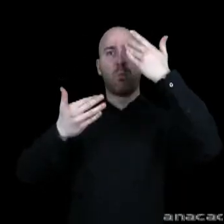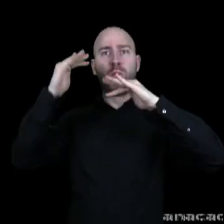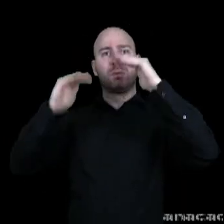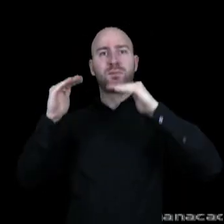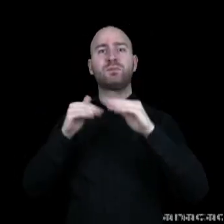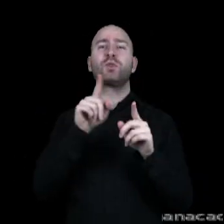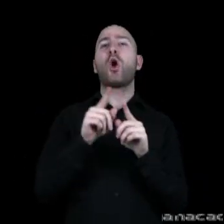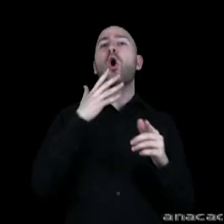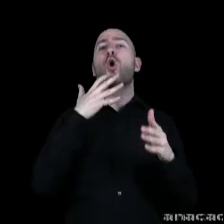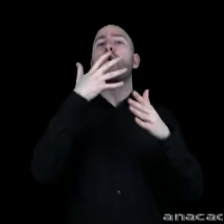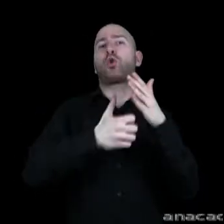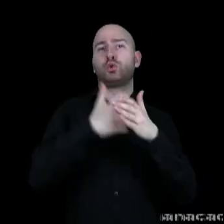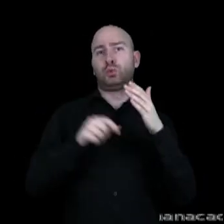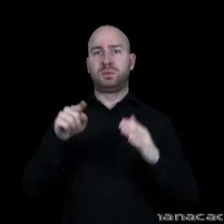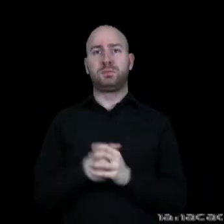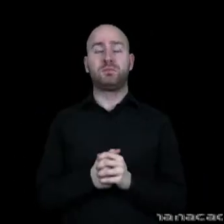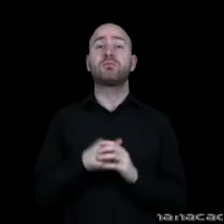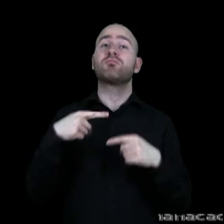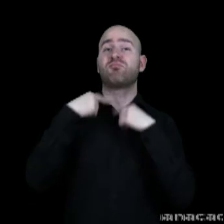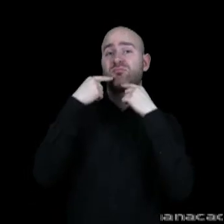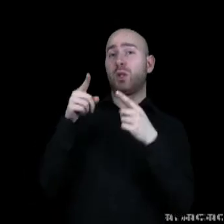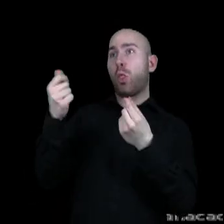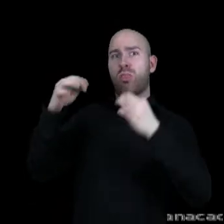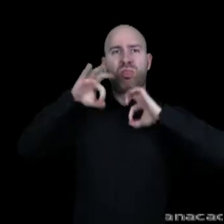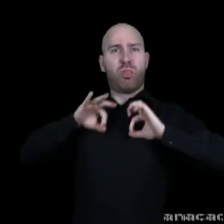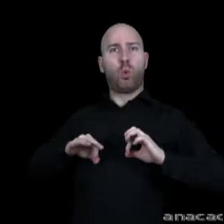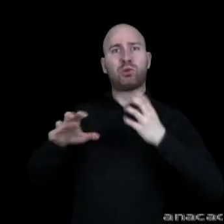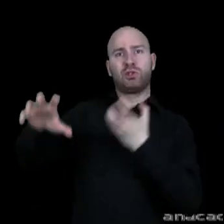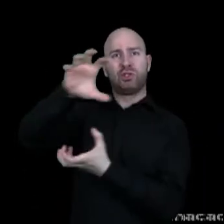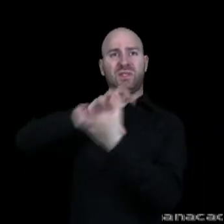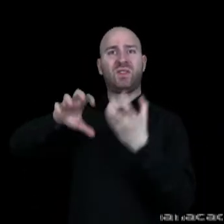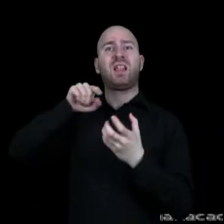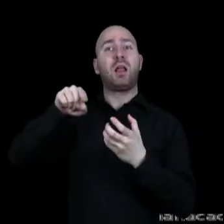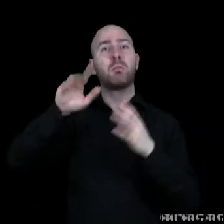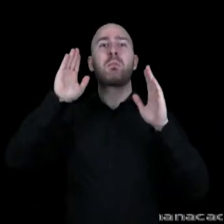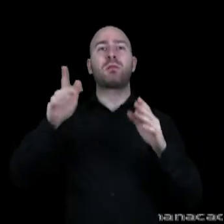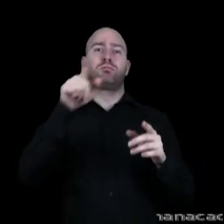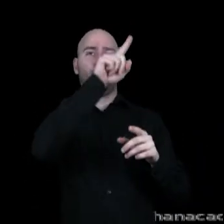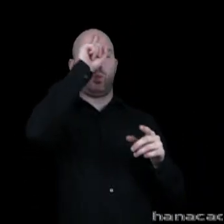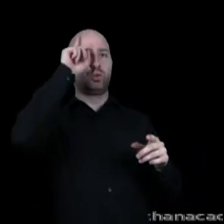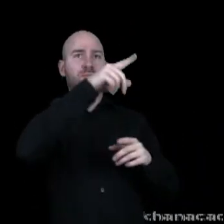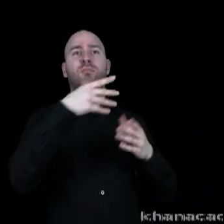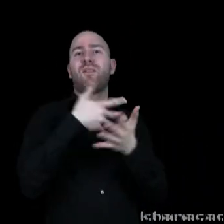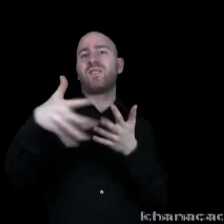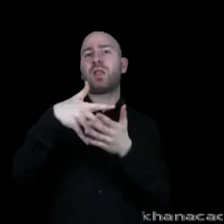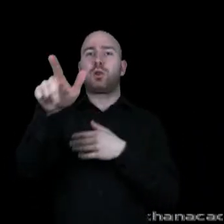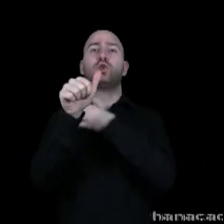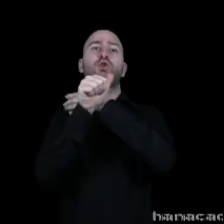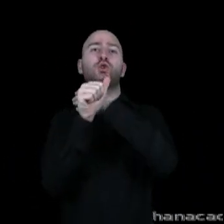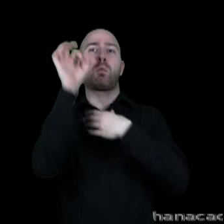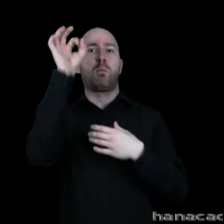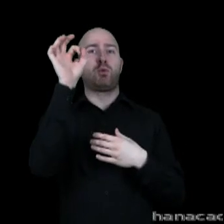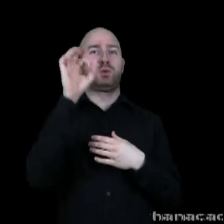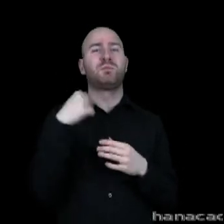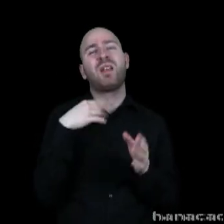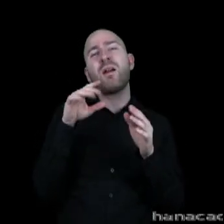pomiaru aktywności w naszej gospodarce. To jest konsumpcja autonomiczna. Powiedzmy, że jeśli jest jakiś dochód globalny, to